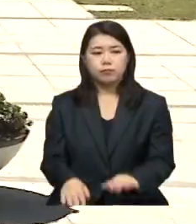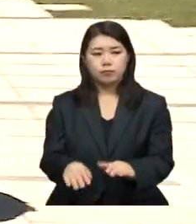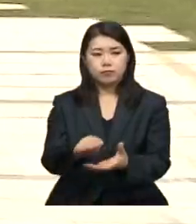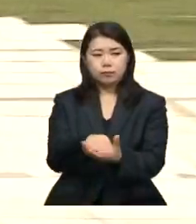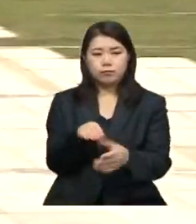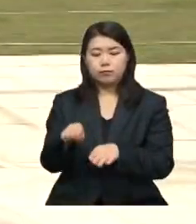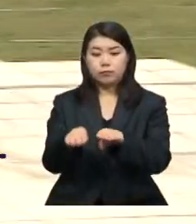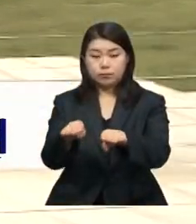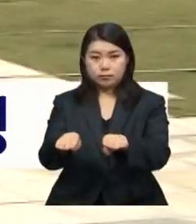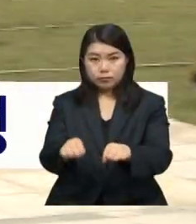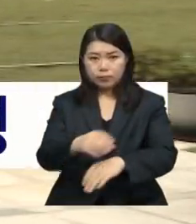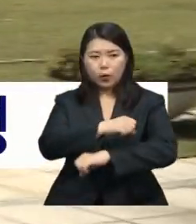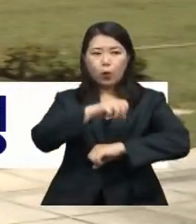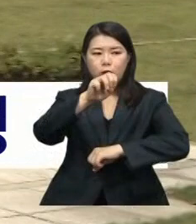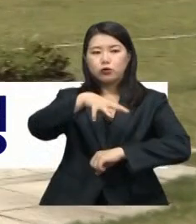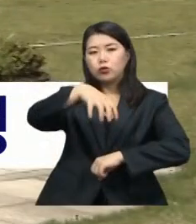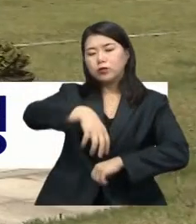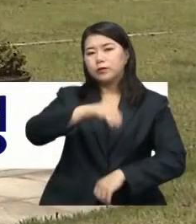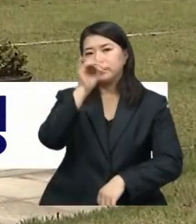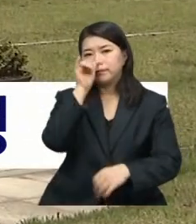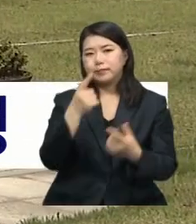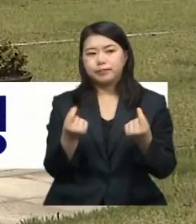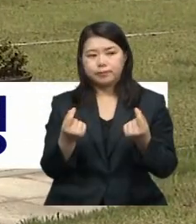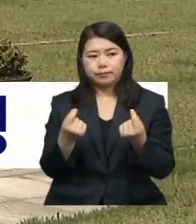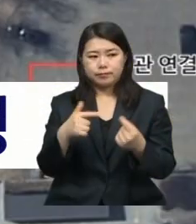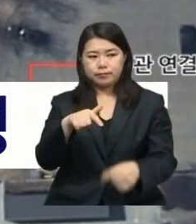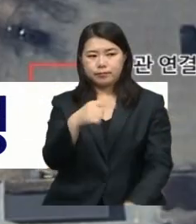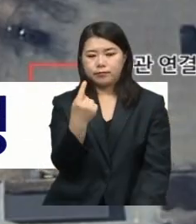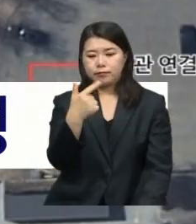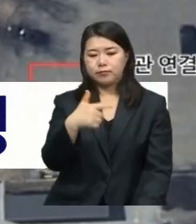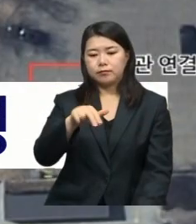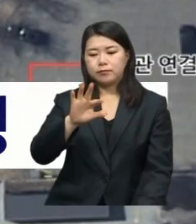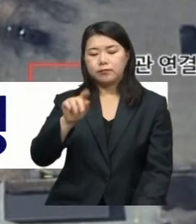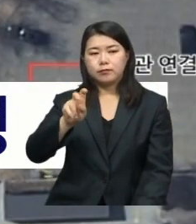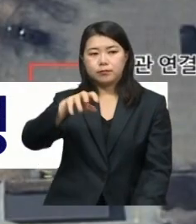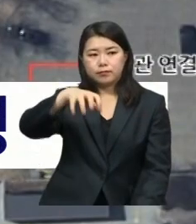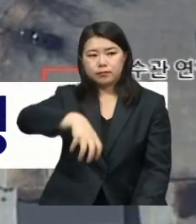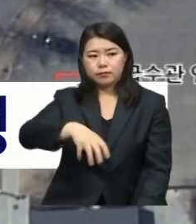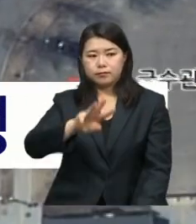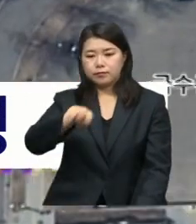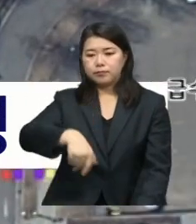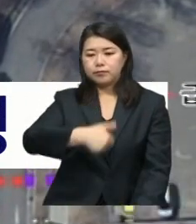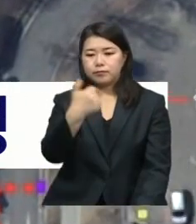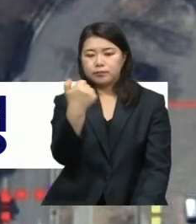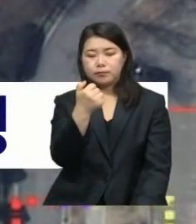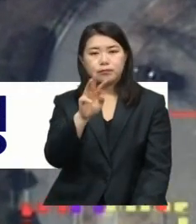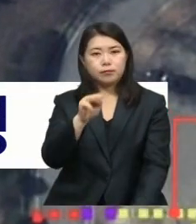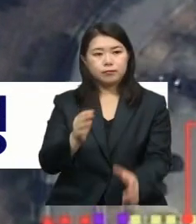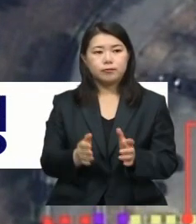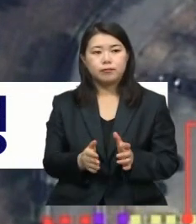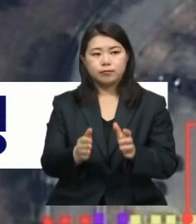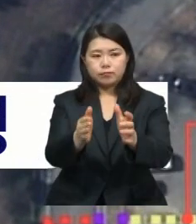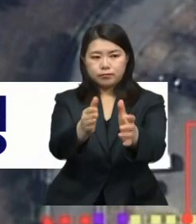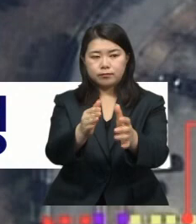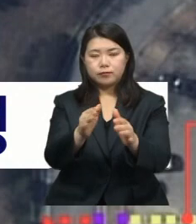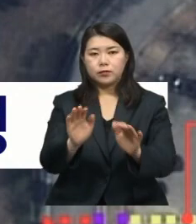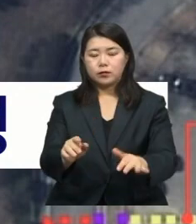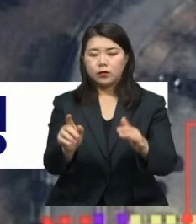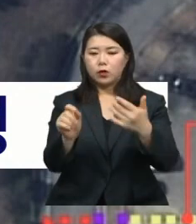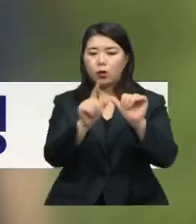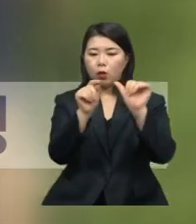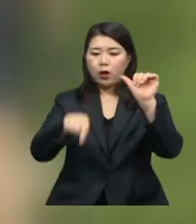열풍은 광주 시에서도 이어집니다 곤지암 도자공원 산책로에 조성될 길이 350m 황토길을 이달 중